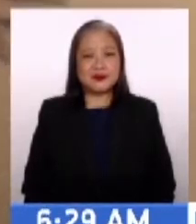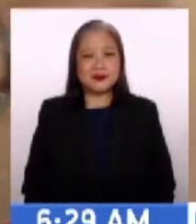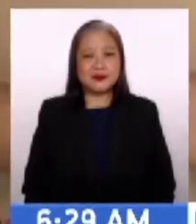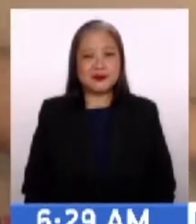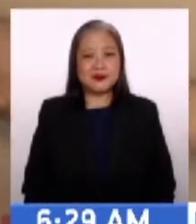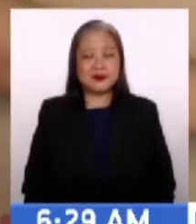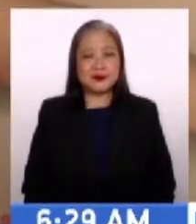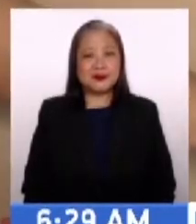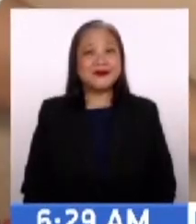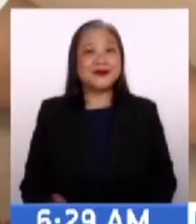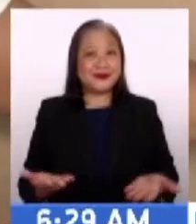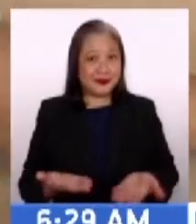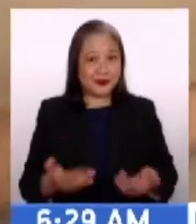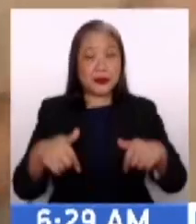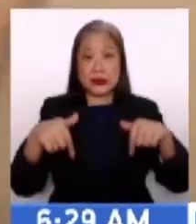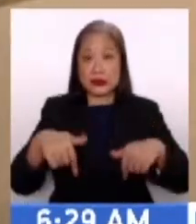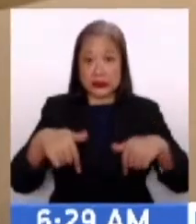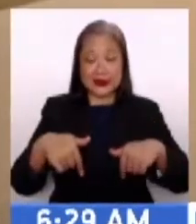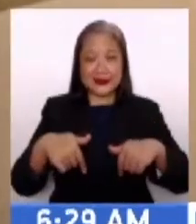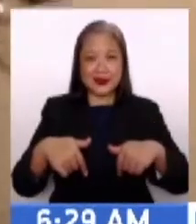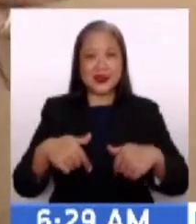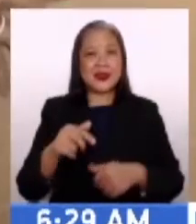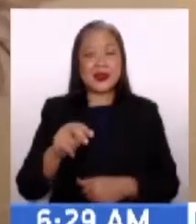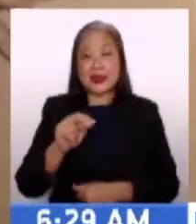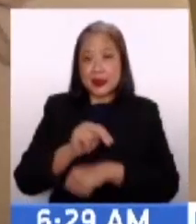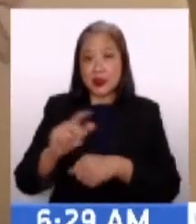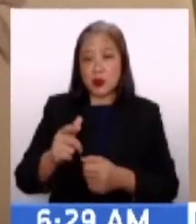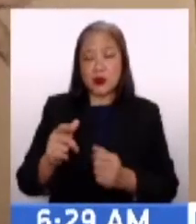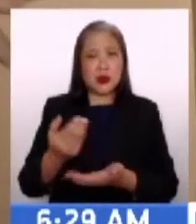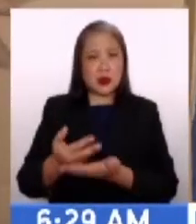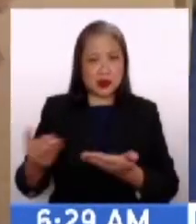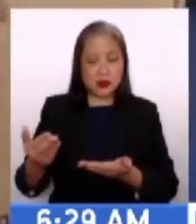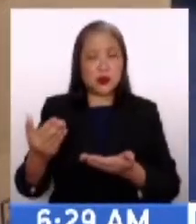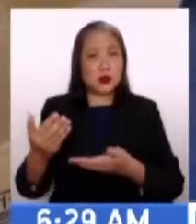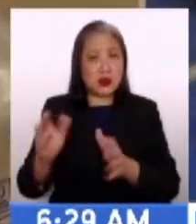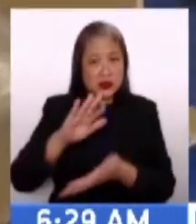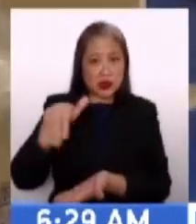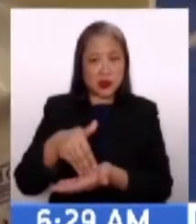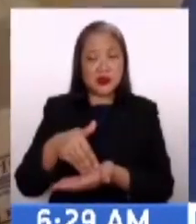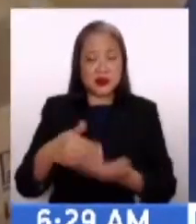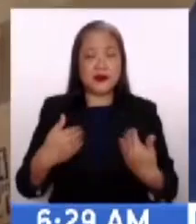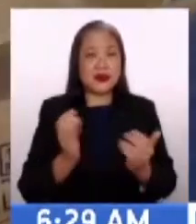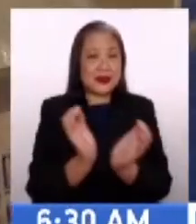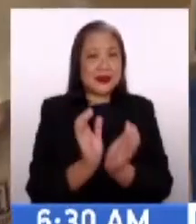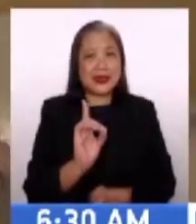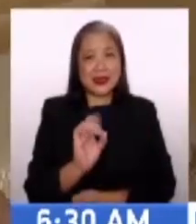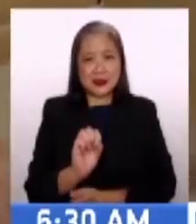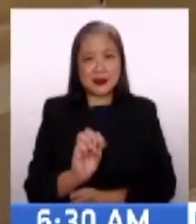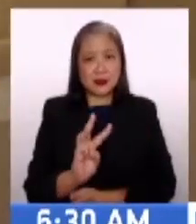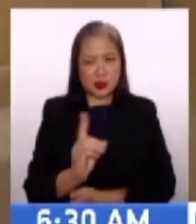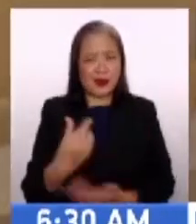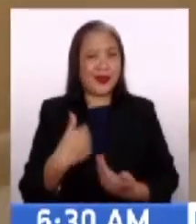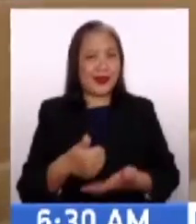All right, nandito pa rin po tayo sa National Resource Operations Center ng DSWD. Tumutulong din tayo sa pagre-repack. So nakikita ho natin